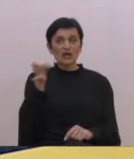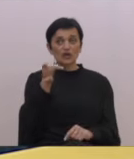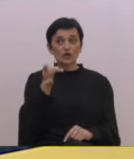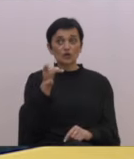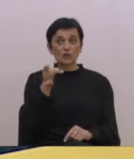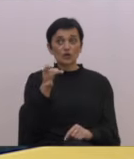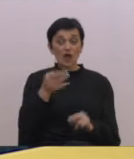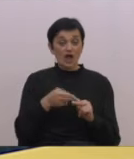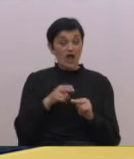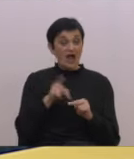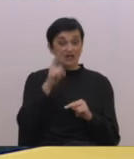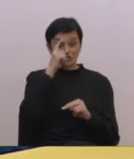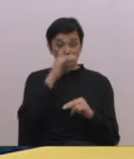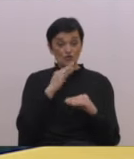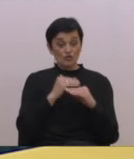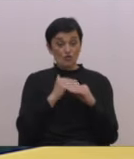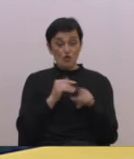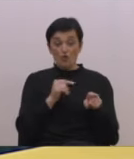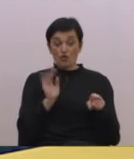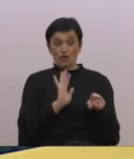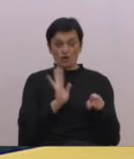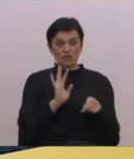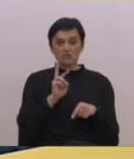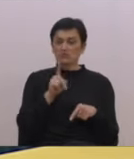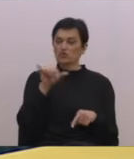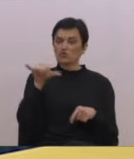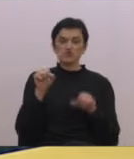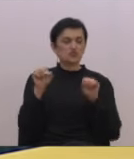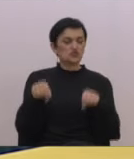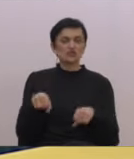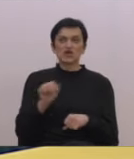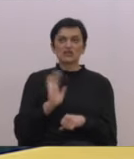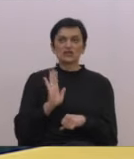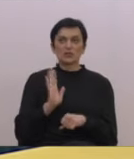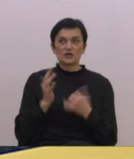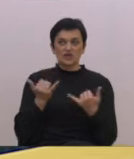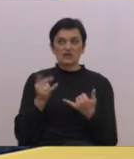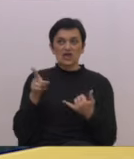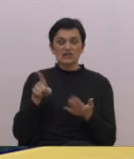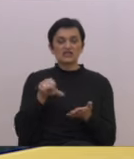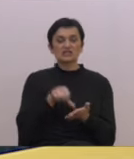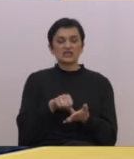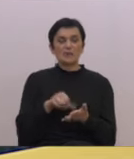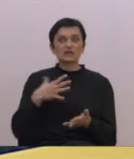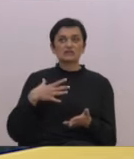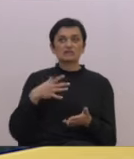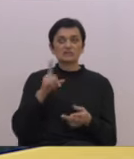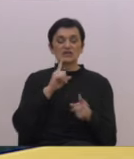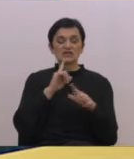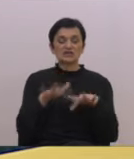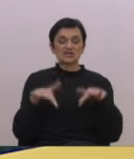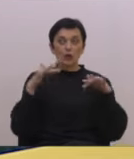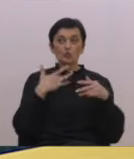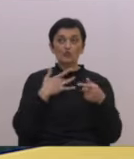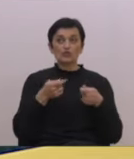რომ არა ეს გენდერული კვოტა, მათ არ ექნებოდა შესაძლებლობა იმისი, რომ დღეს წარმოდგენილი ყოფილიყვნენ საკრებულოებში და